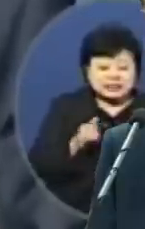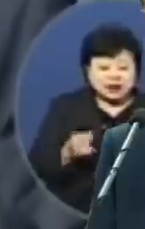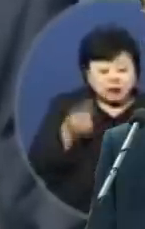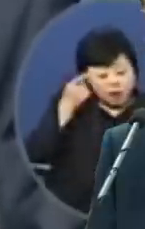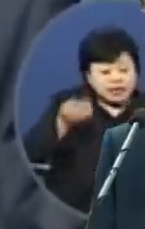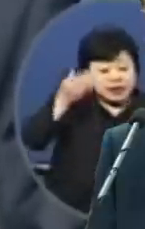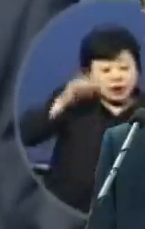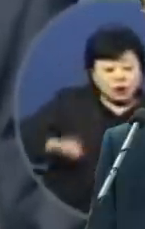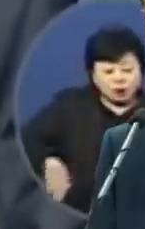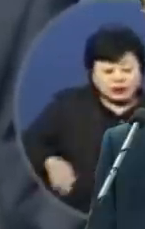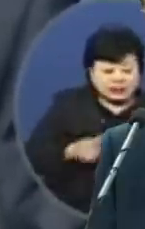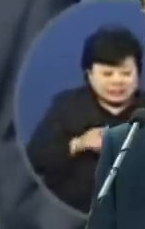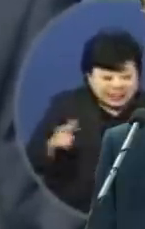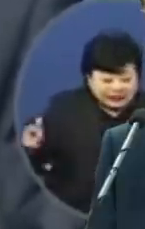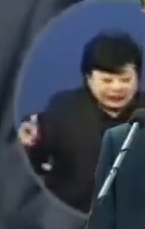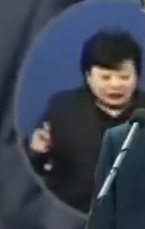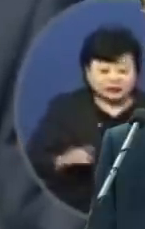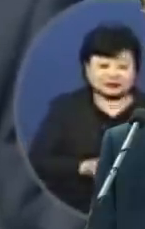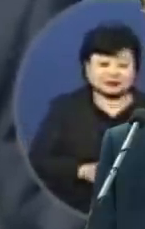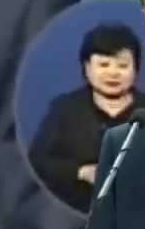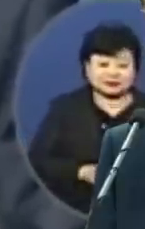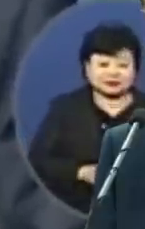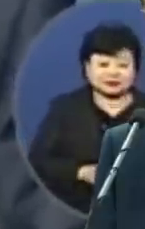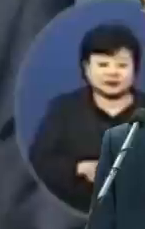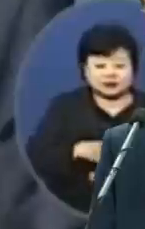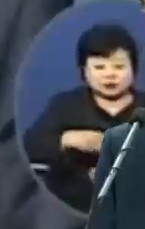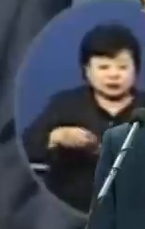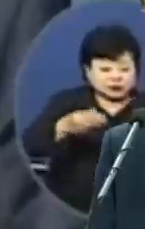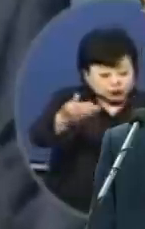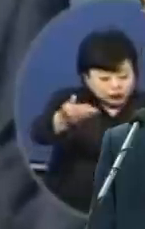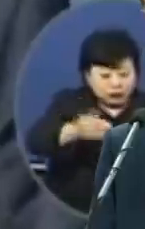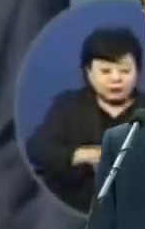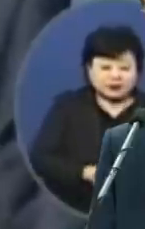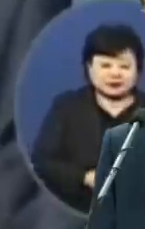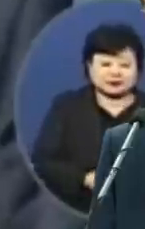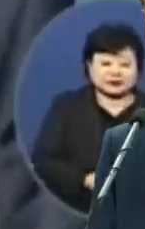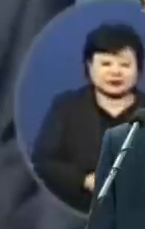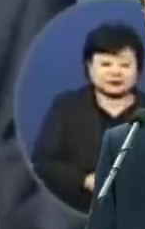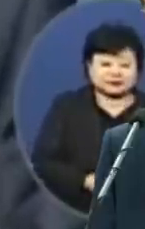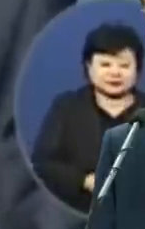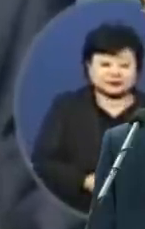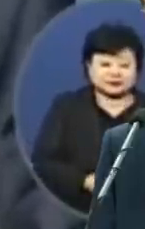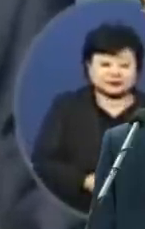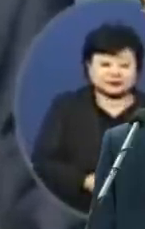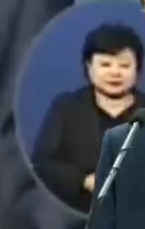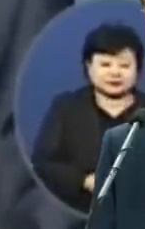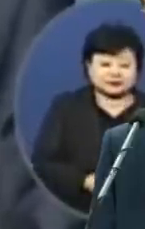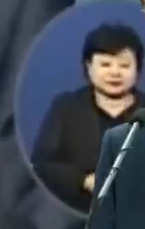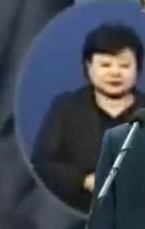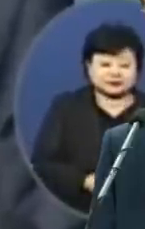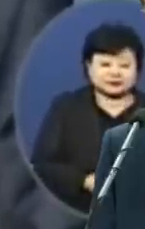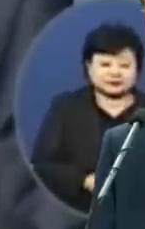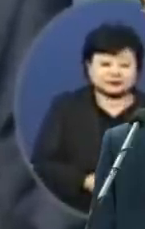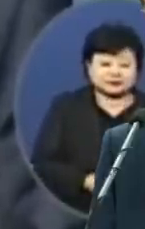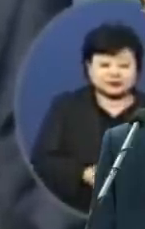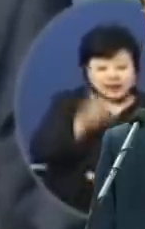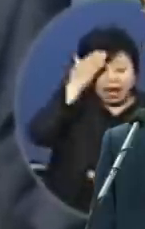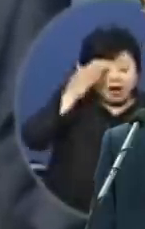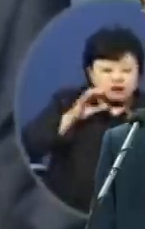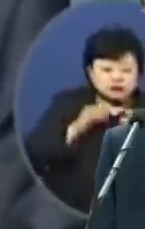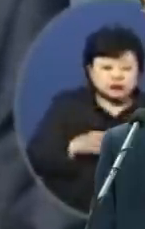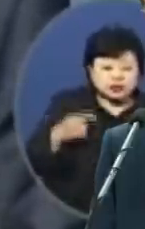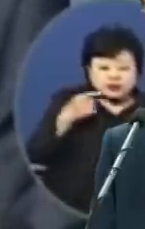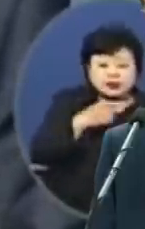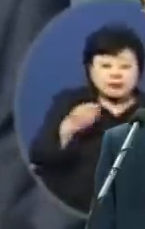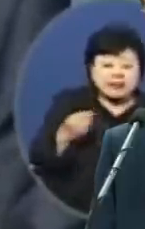되고 꼬리 되지 않고 위에 있고 아래 내려가지 않고 남에게 꾸어줄지라도 꾸지 않는다고 말하는 것입니다. 우리 한국에